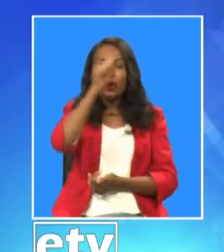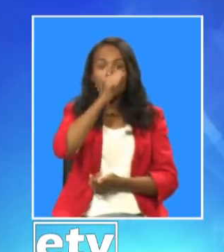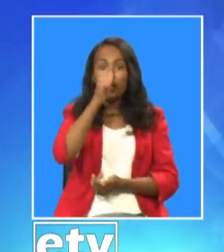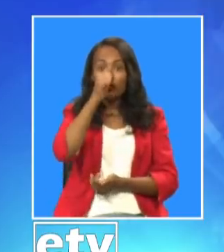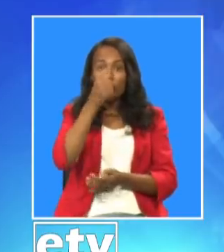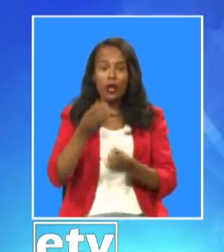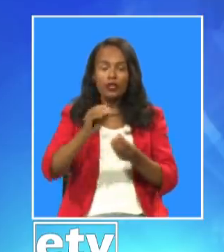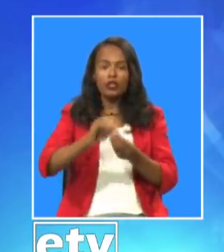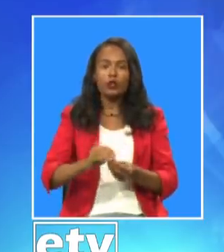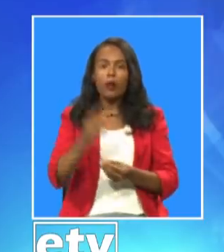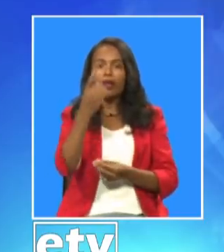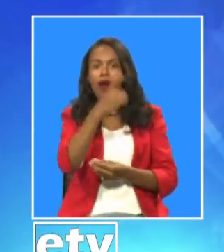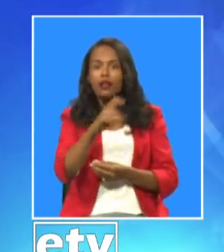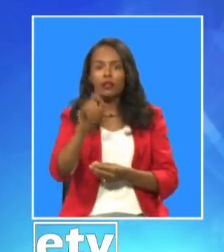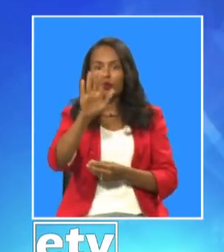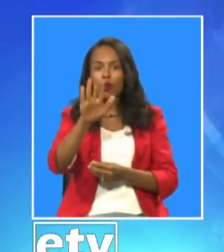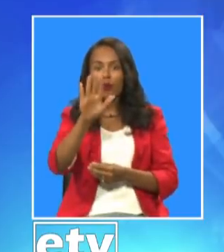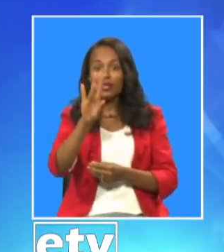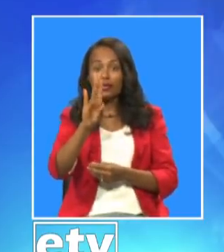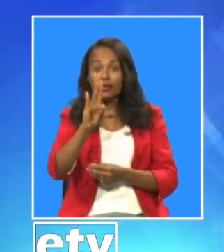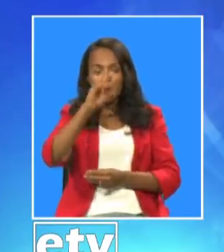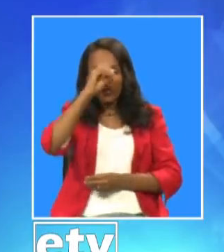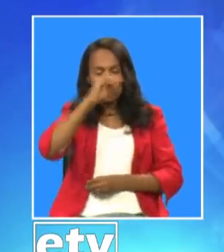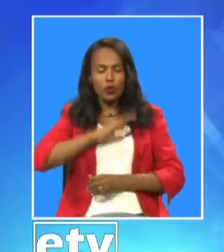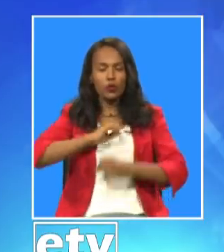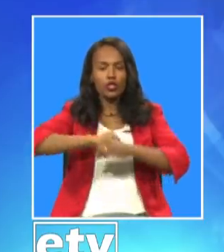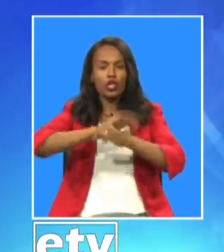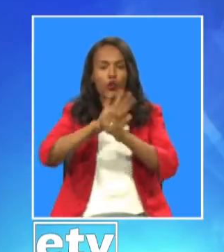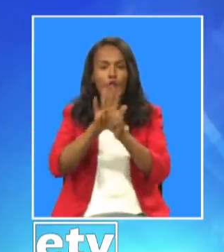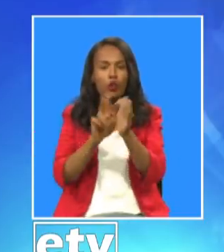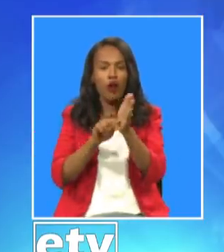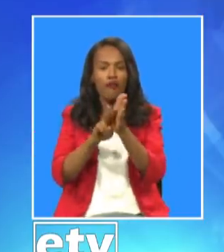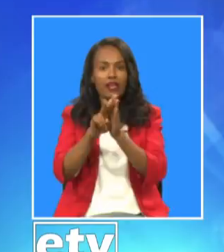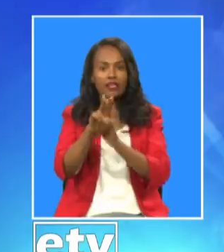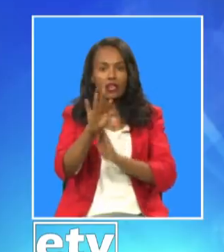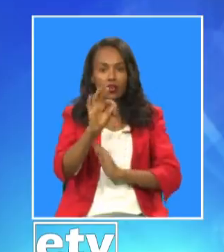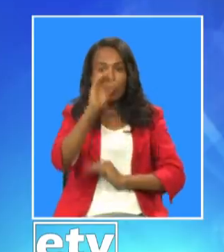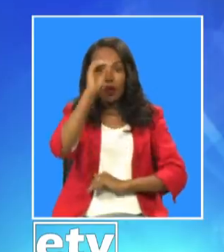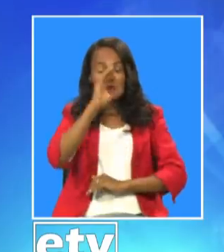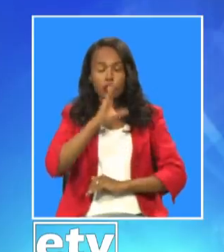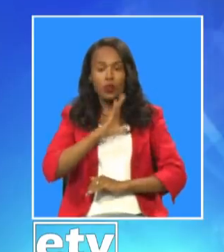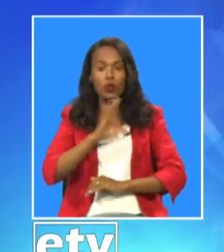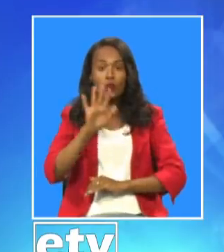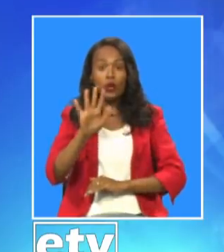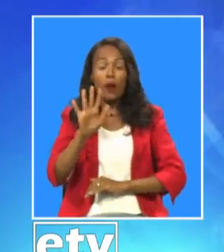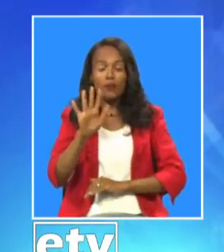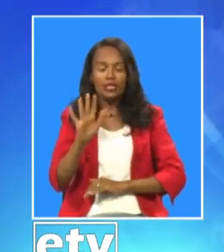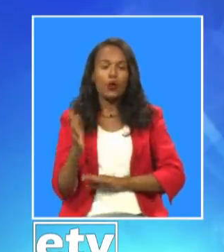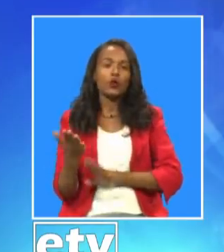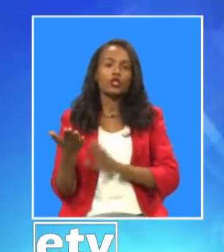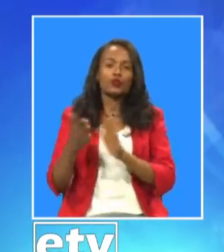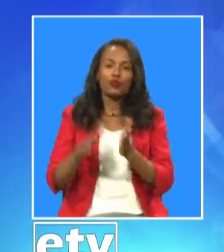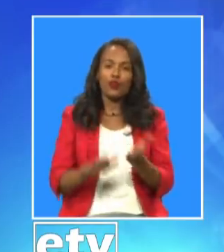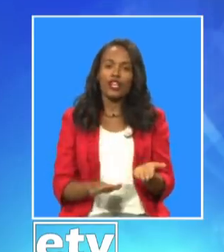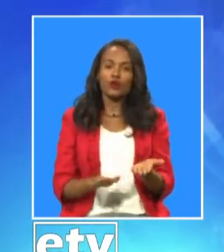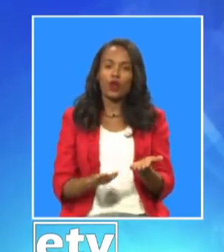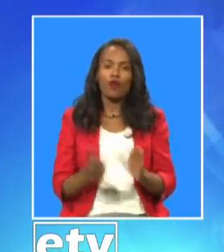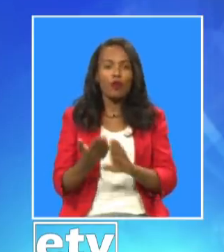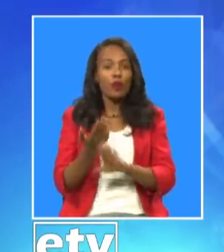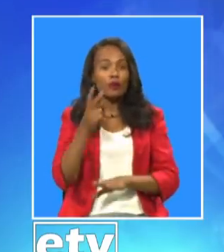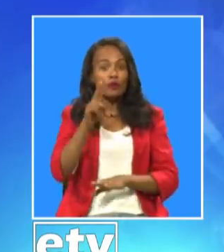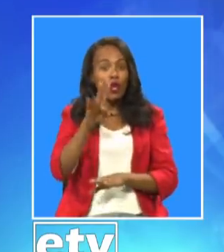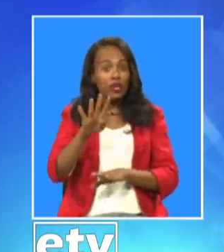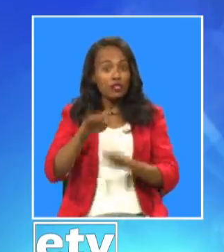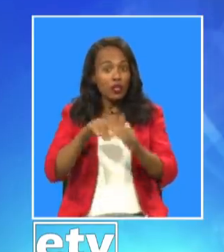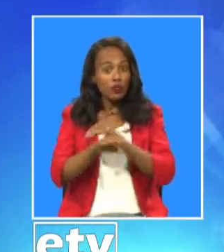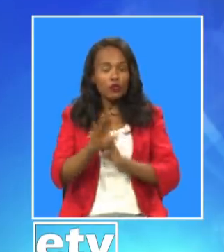በኢትዮጵያም ተጨማሪ 157 ሰዎች የኮሮና ቫይረስ ተገኘባቸው። የአምስት ሰዎች ህይወትም በቫይረሱ ሳቢያ አልፏል። ባለፉት 24